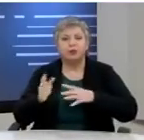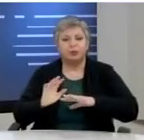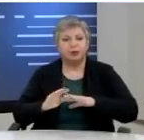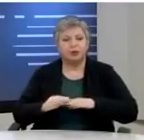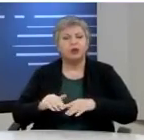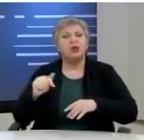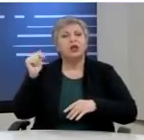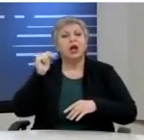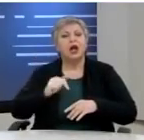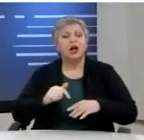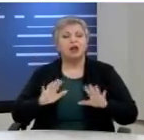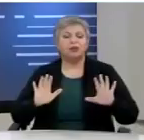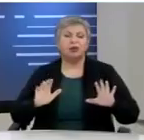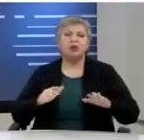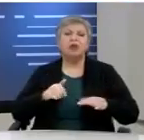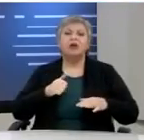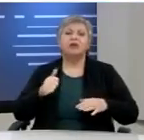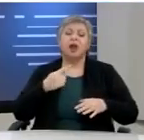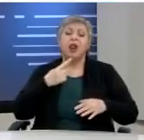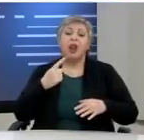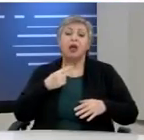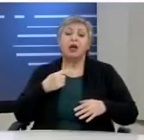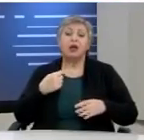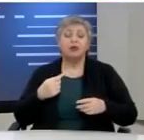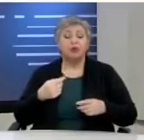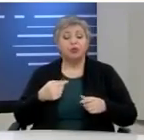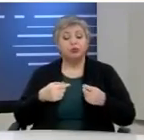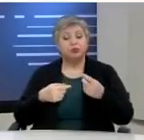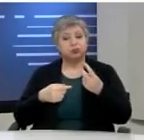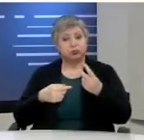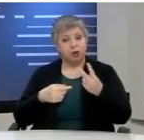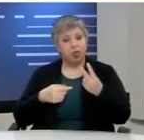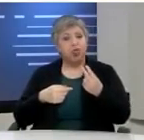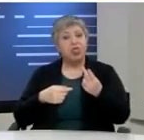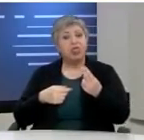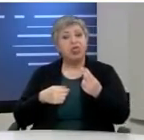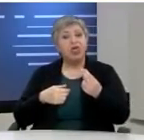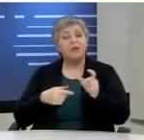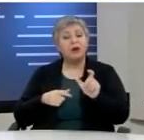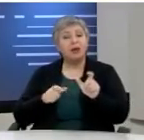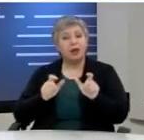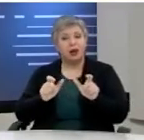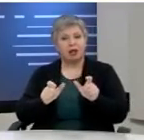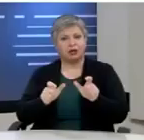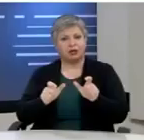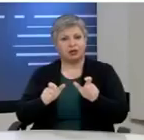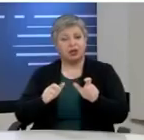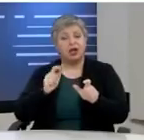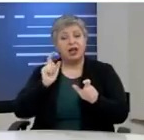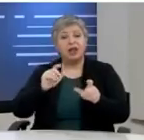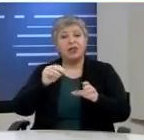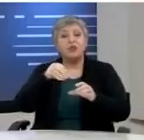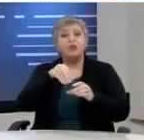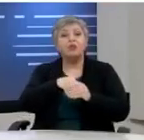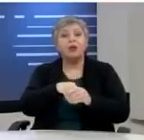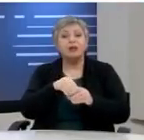προσέρχονταν αποδεχόμενοι μόνο τη διπλή ονομασία. Δηλαδή, η συνταγματική της ονομασίας στο εσωτερικό, και